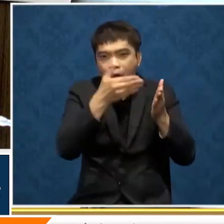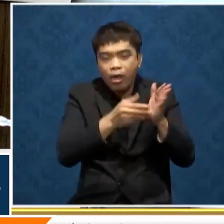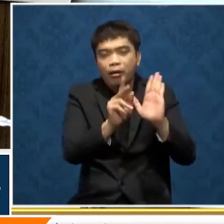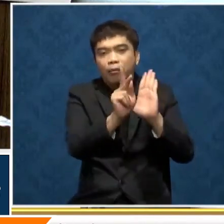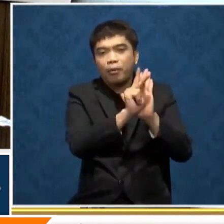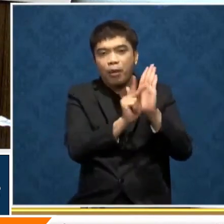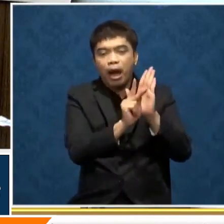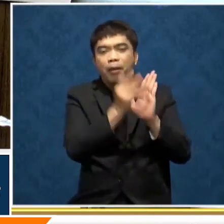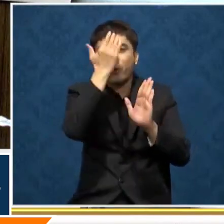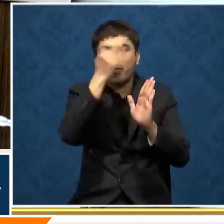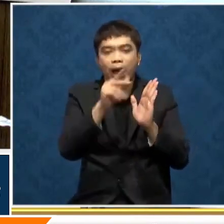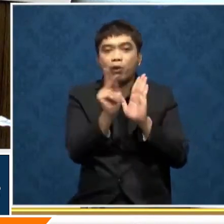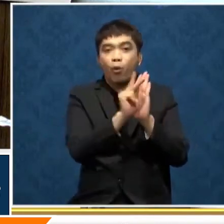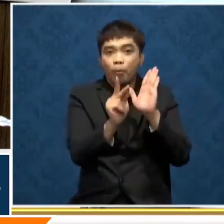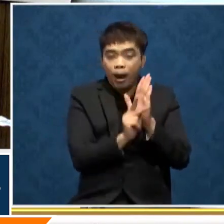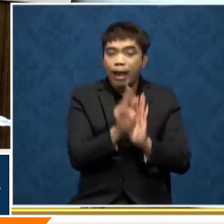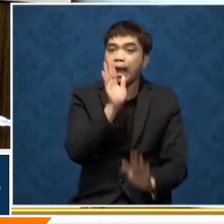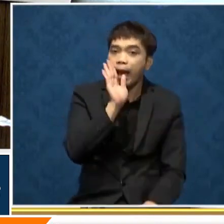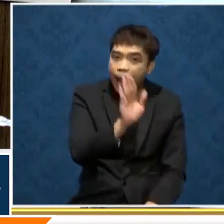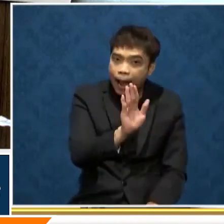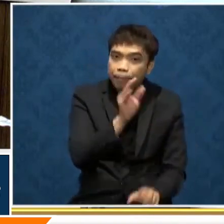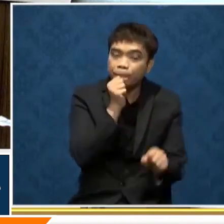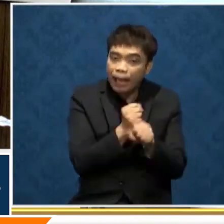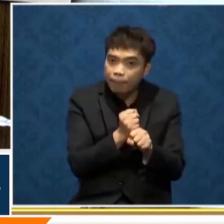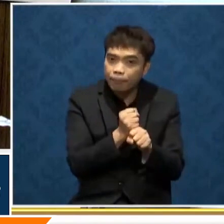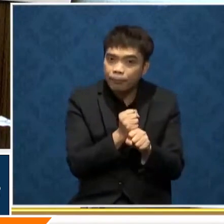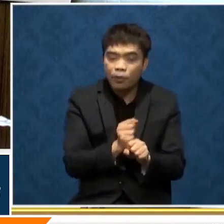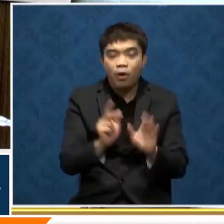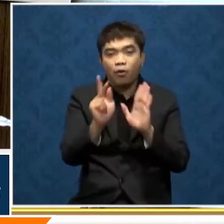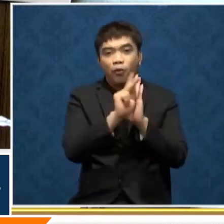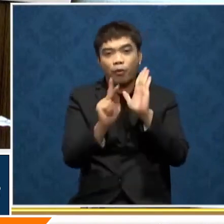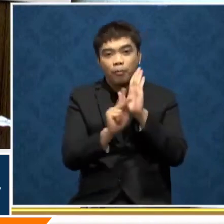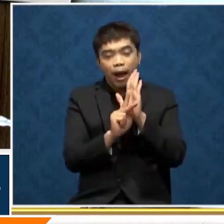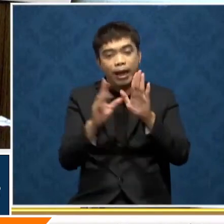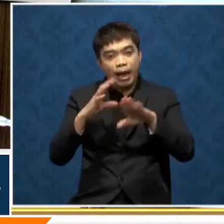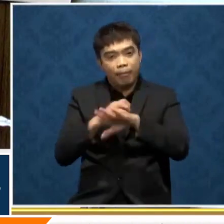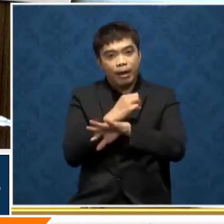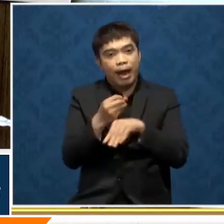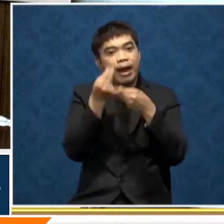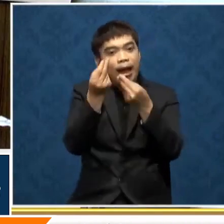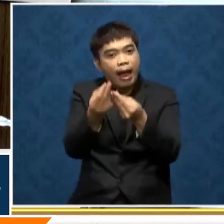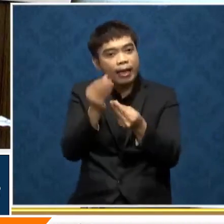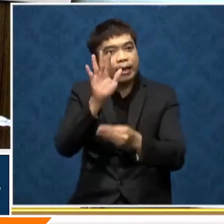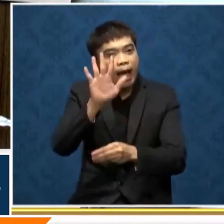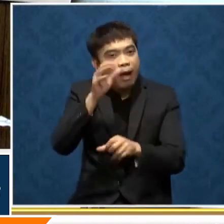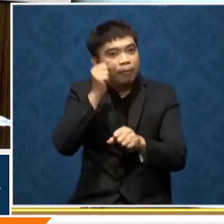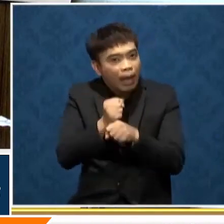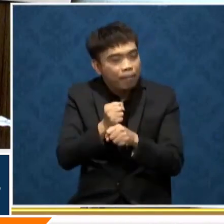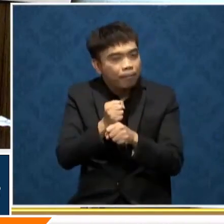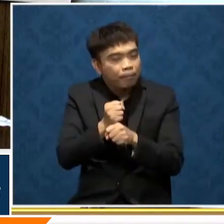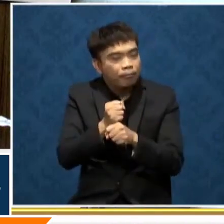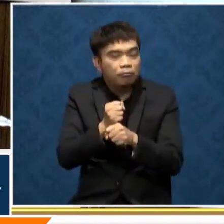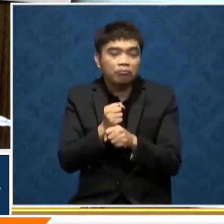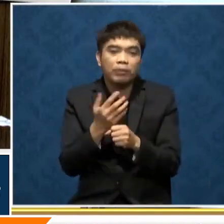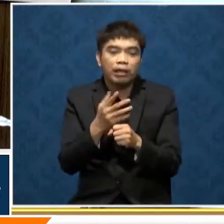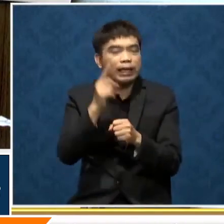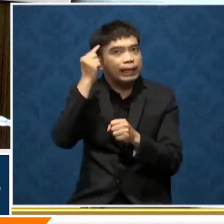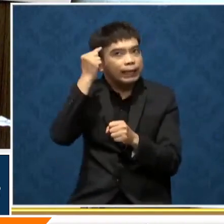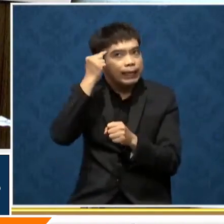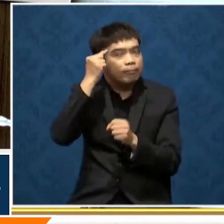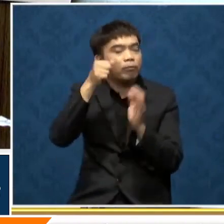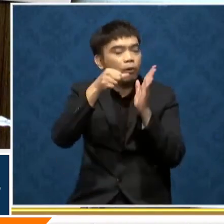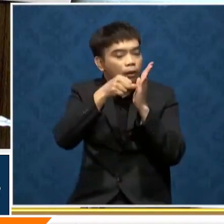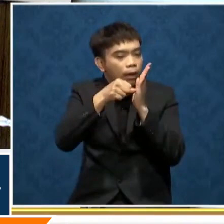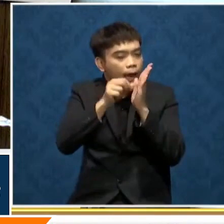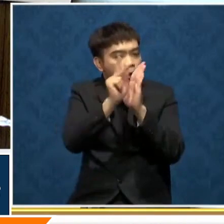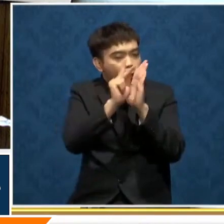ห้ามไม่ให้ทำหรือไม่มีกฎหมายให้อำนาจที่จะทำจึงมีการเริ่มการปฏิรูปกฎหมาย